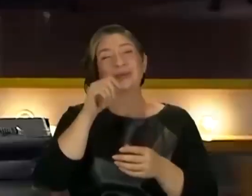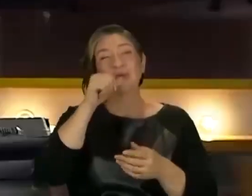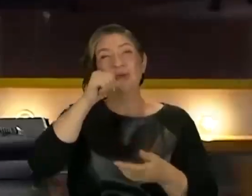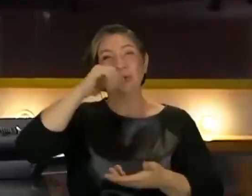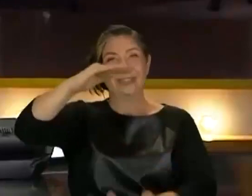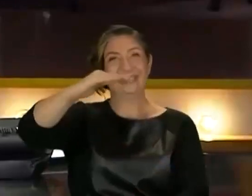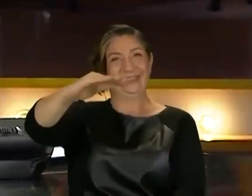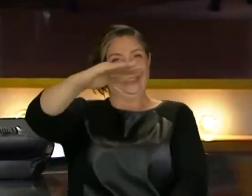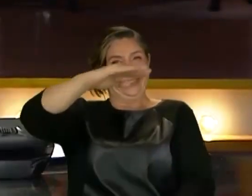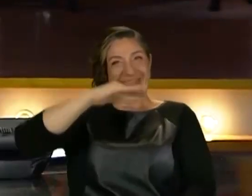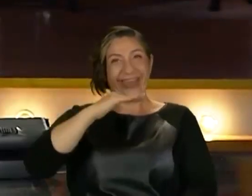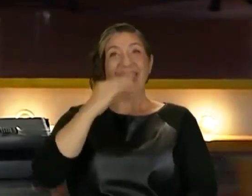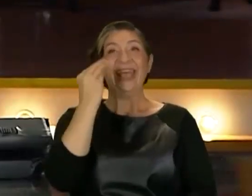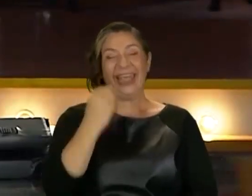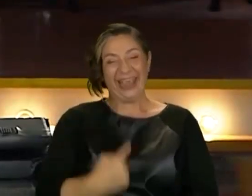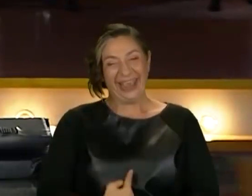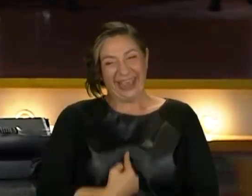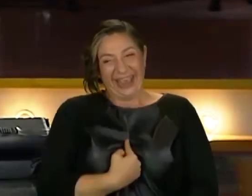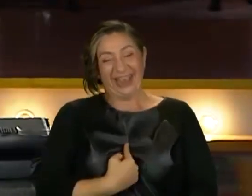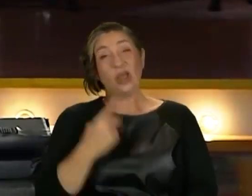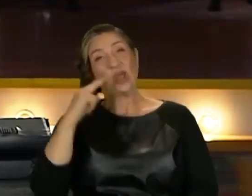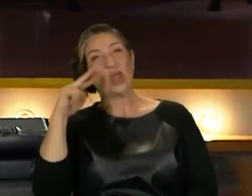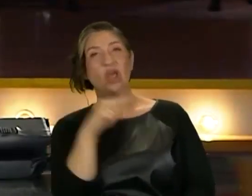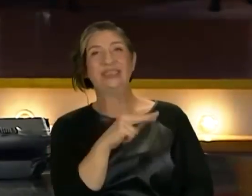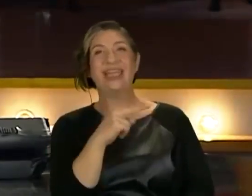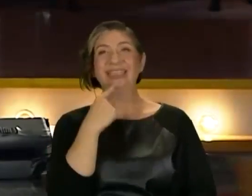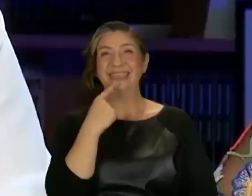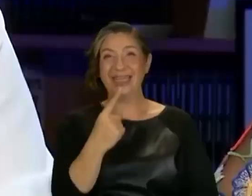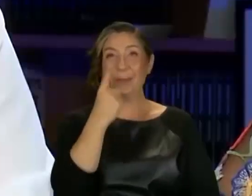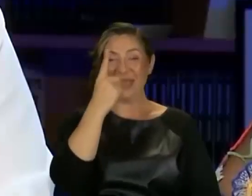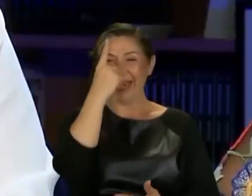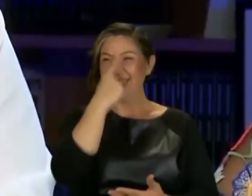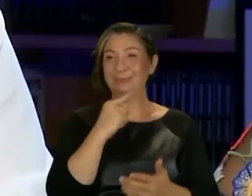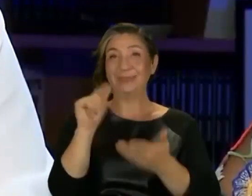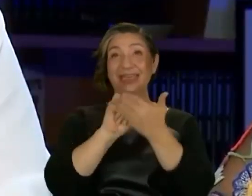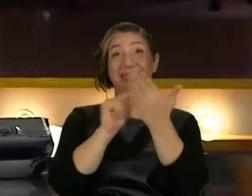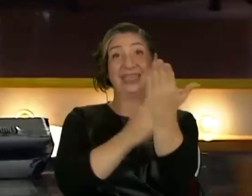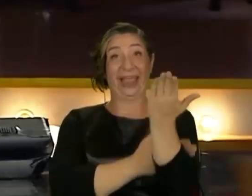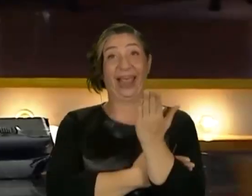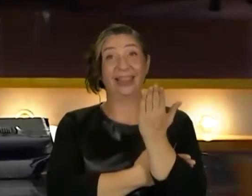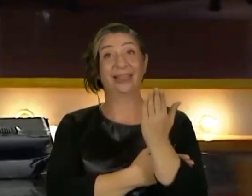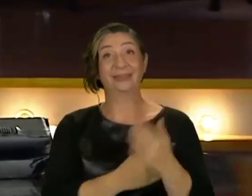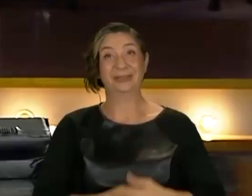koymak suretiyle iyi niyetini ifade etmiştir diye bir resmi yazı